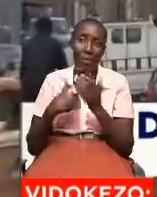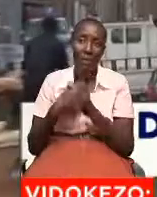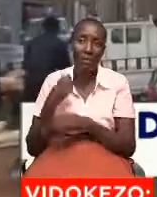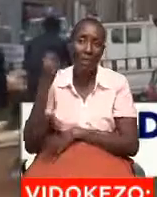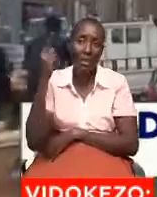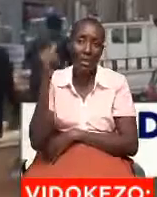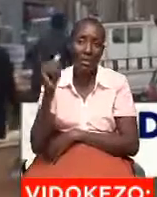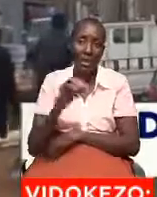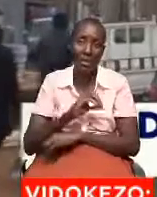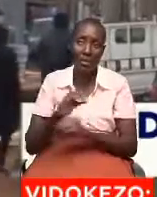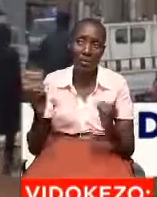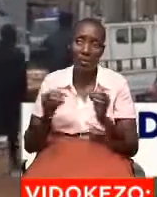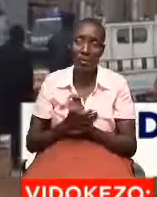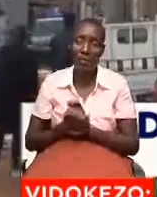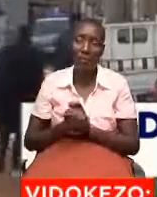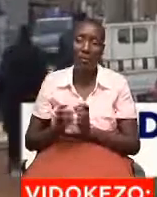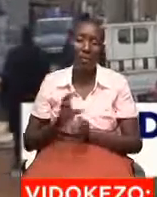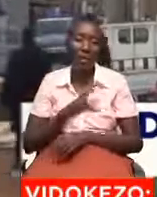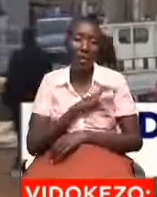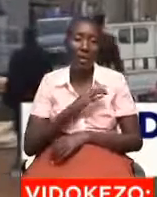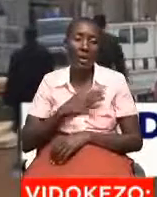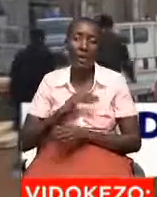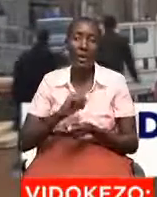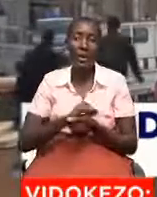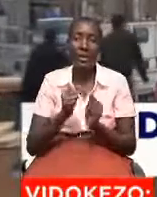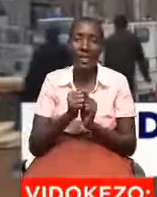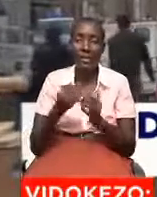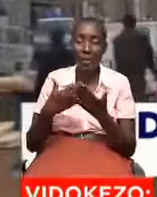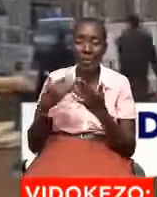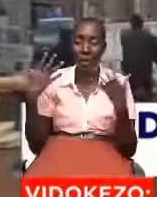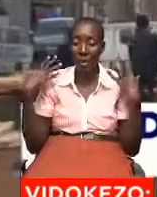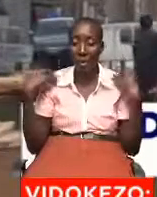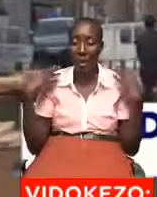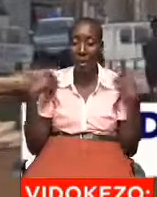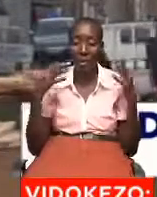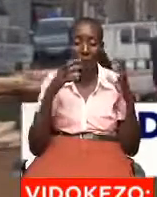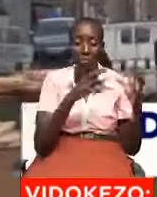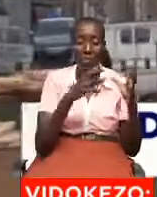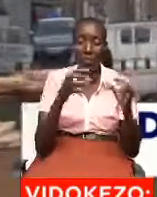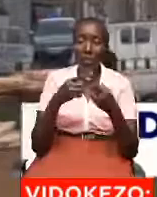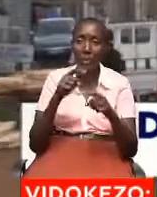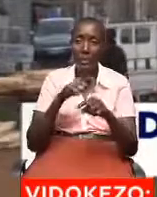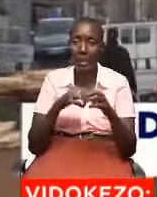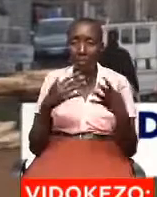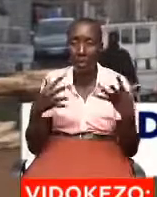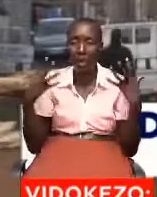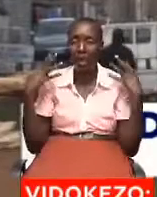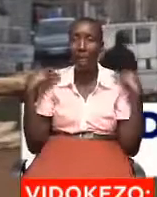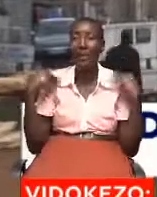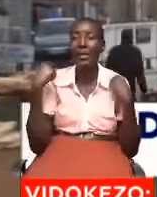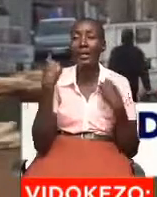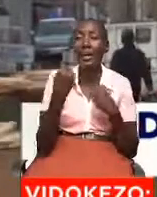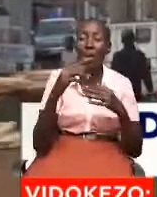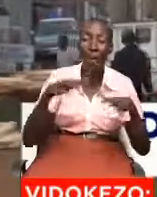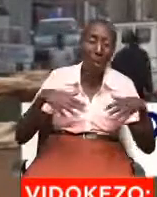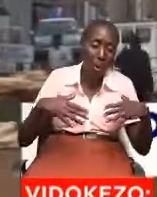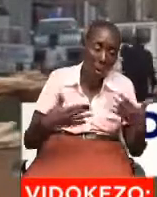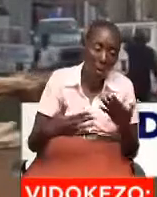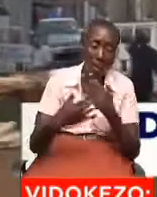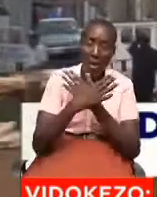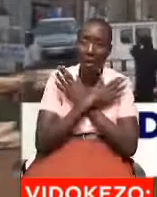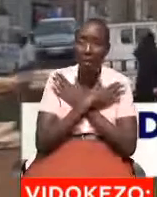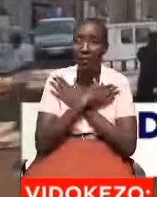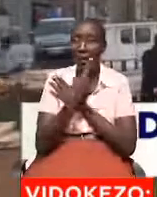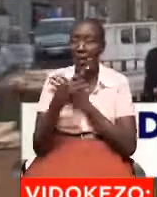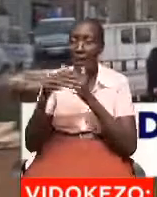I changed my habits. I used to train with groups, but now I train alone or just with one friend. And I just stay in